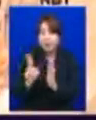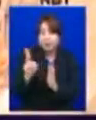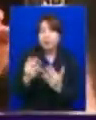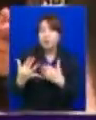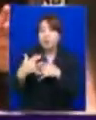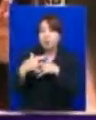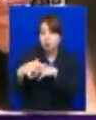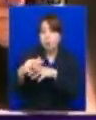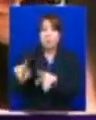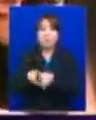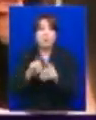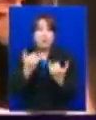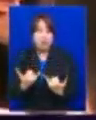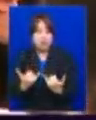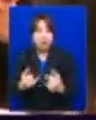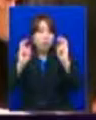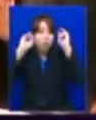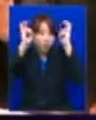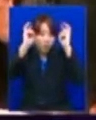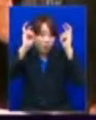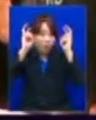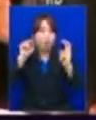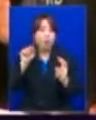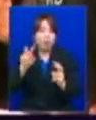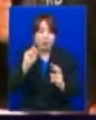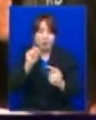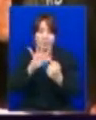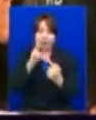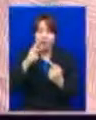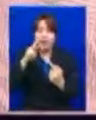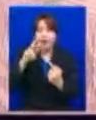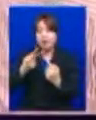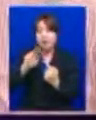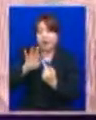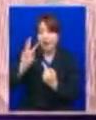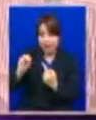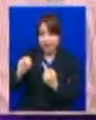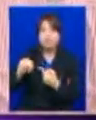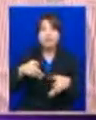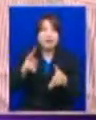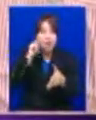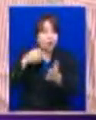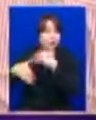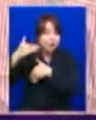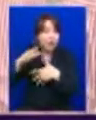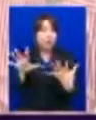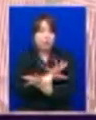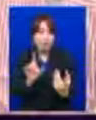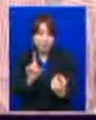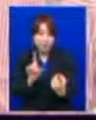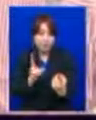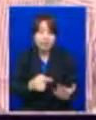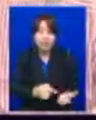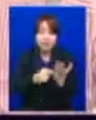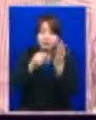มัยกับปัจจุบันภายใต้แนวคิดนาคนามสืบสานวิถีริมน้ำประวัติศาสตร์ชุมชนและวัฒนธรรมพร้อมเส